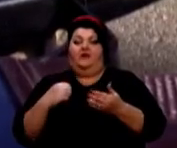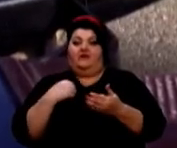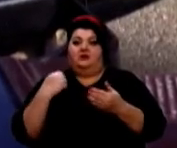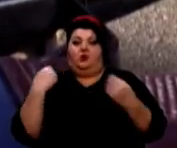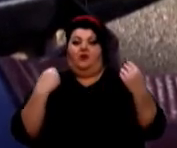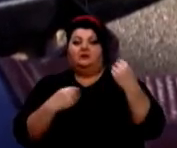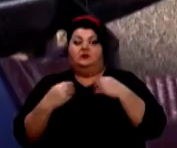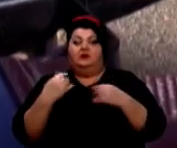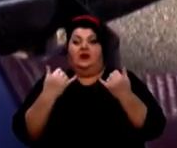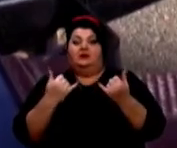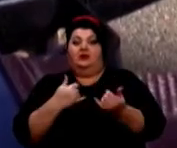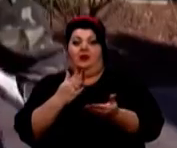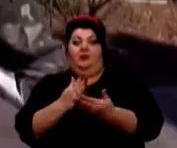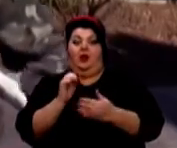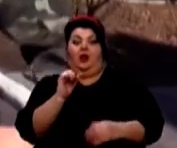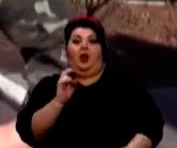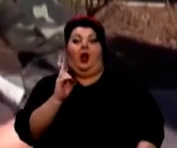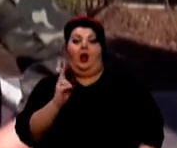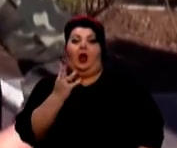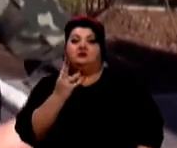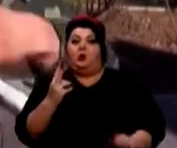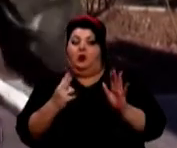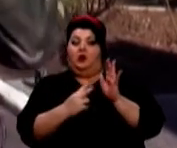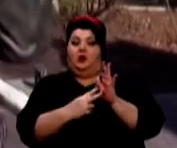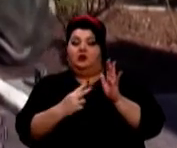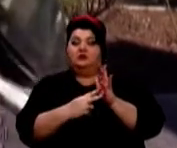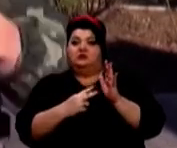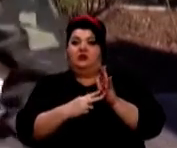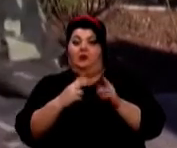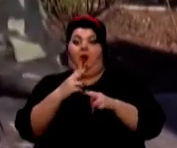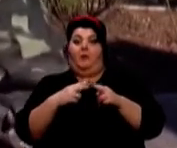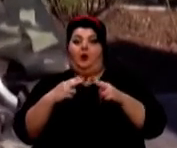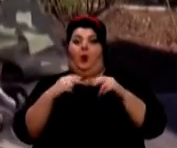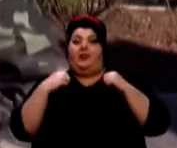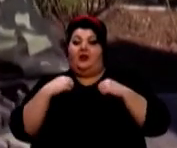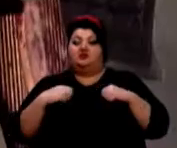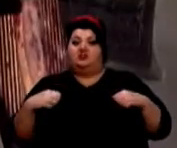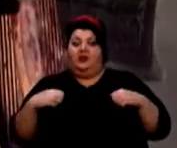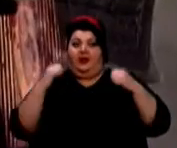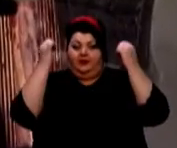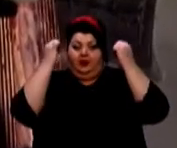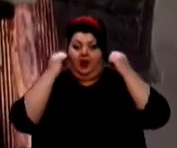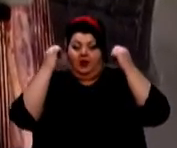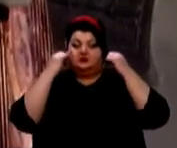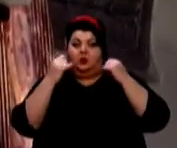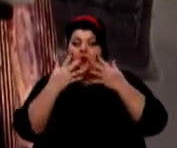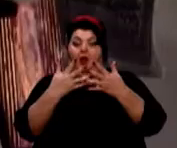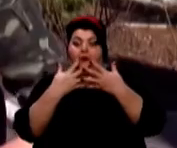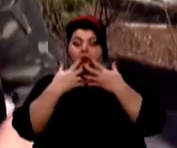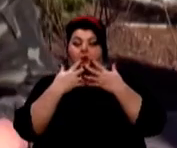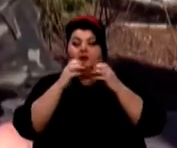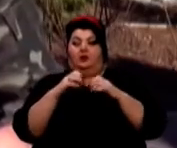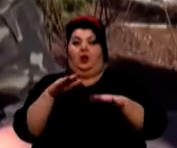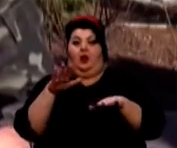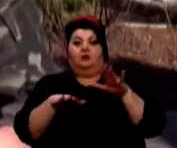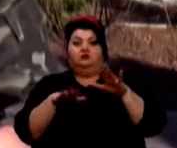зараз АК-47, бронежилет, каску та противогаз. Десь це все обмундирування, 10